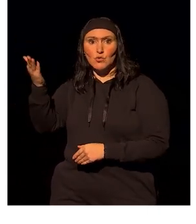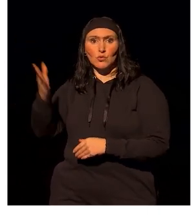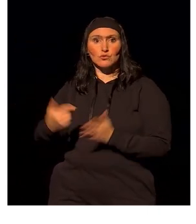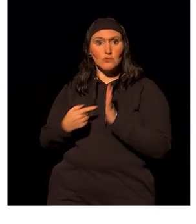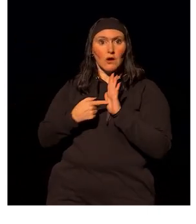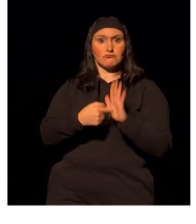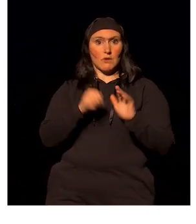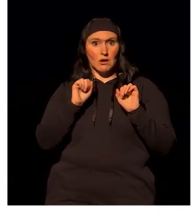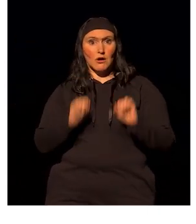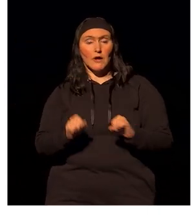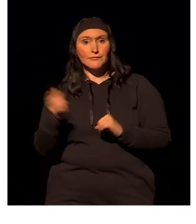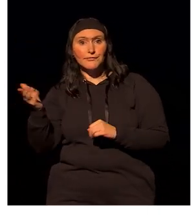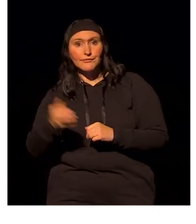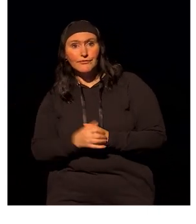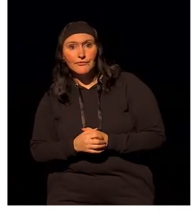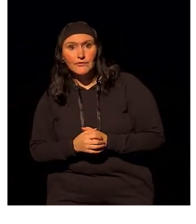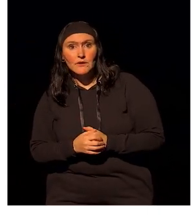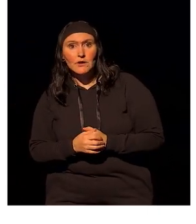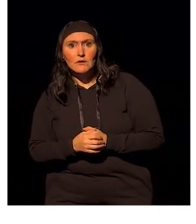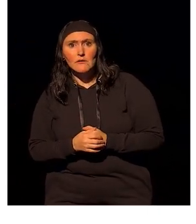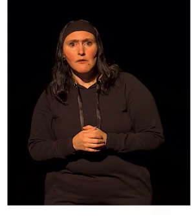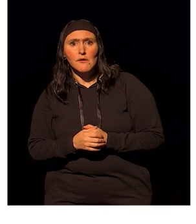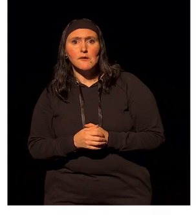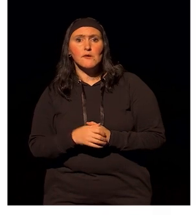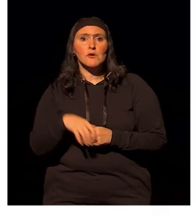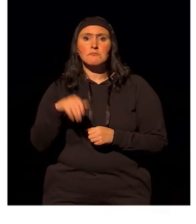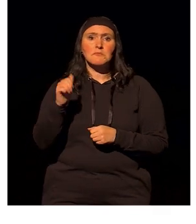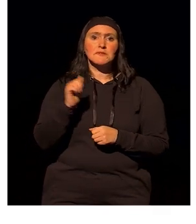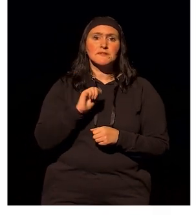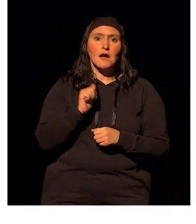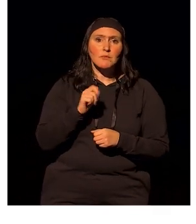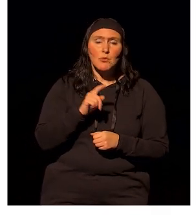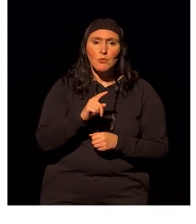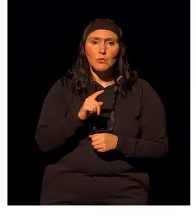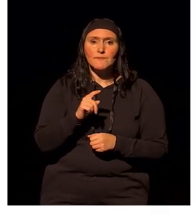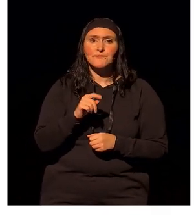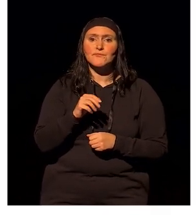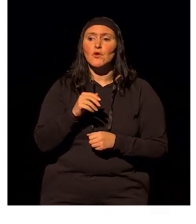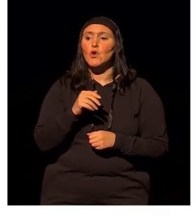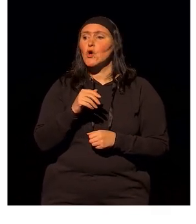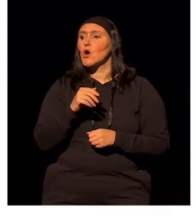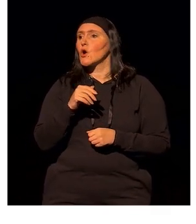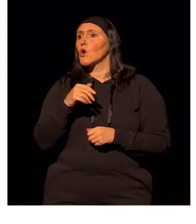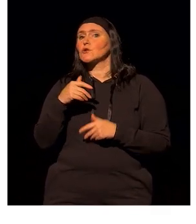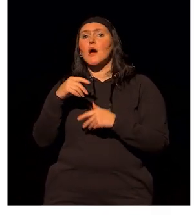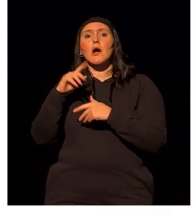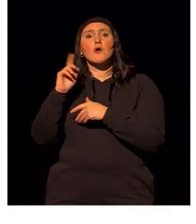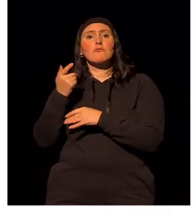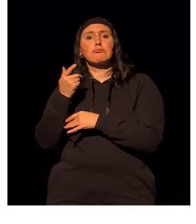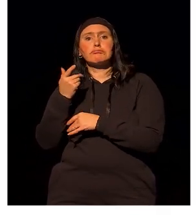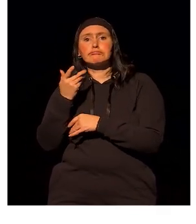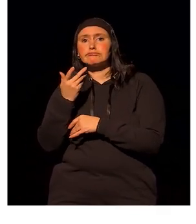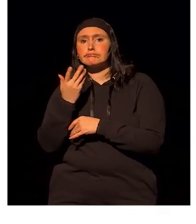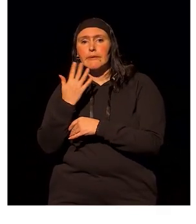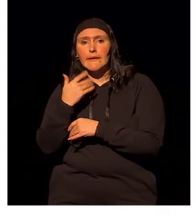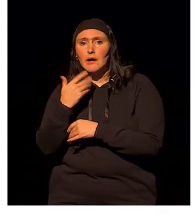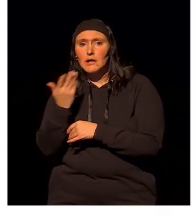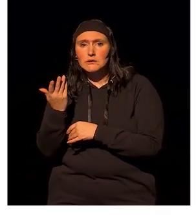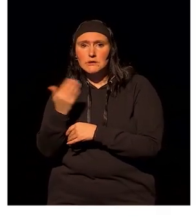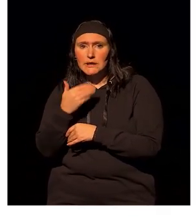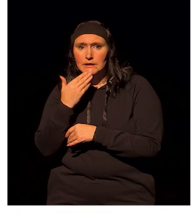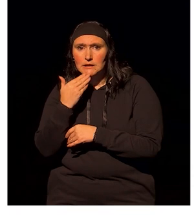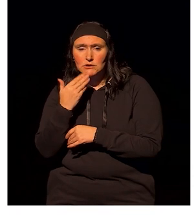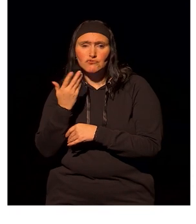und in dem Zusammenhang auch mit Agitprop und sowjetischem Antisemitismus und antiimperialistischem